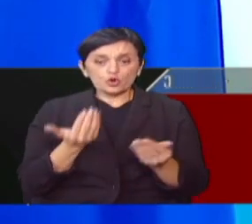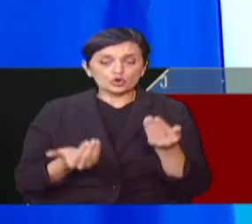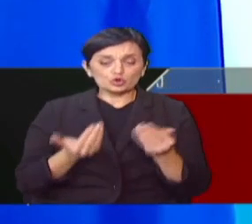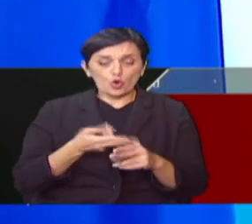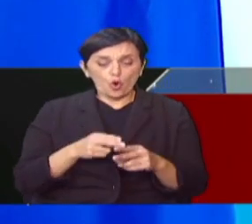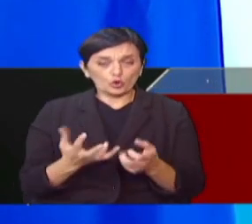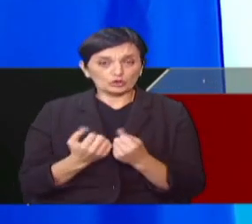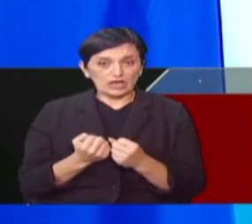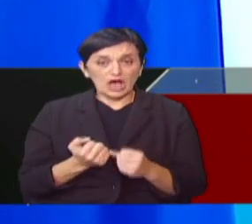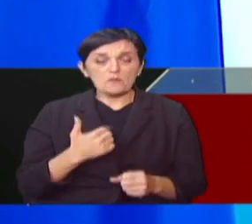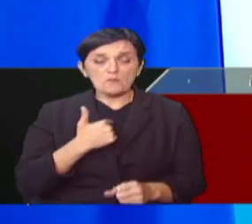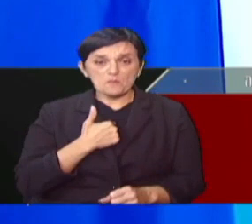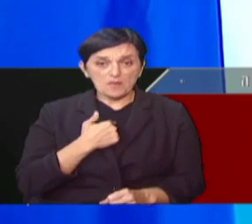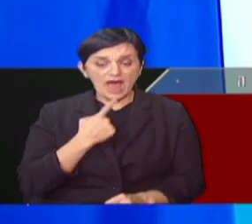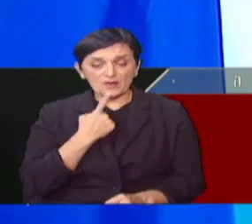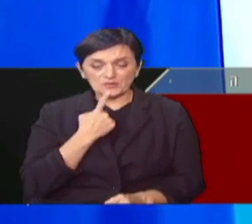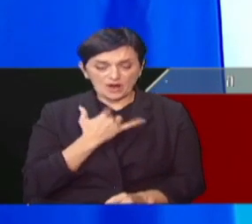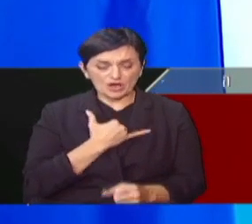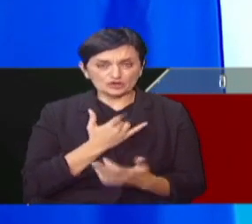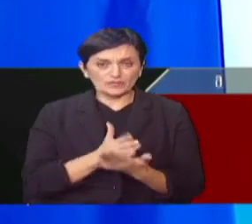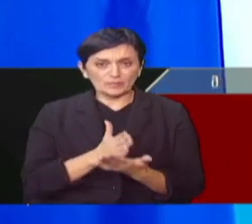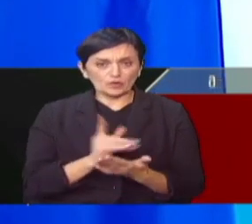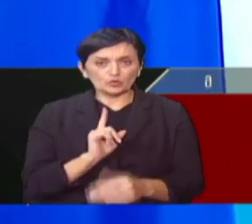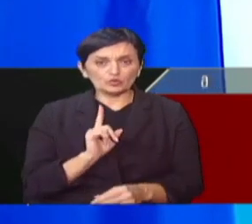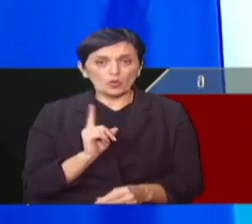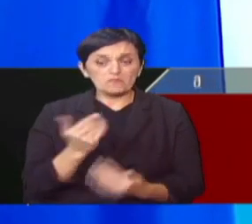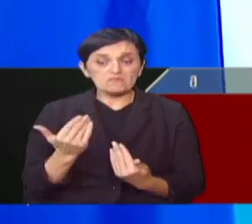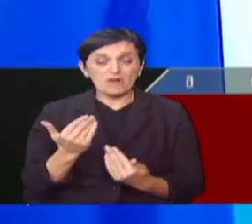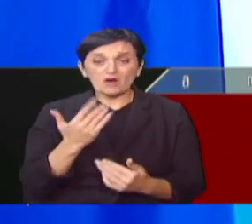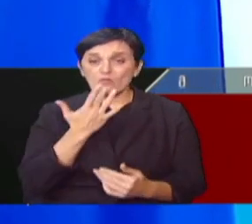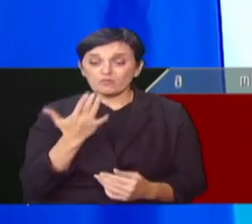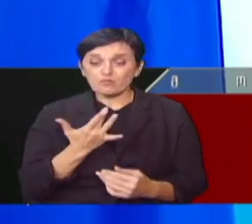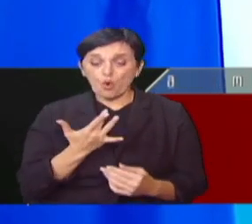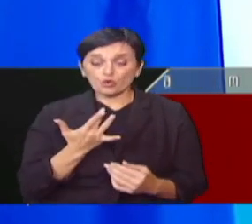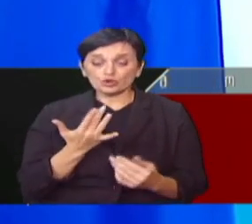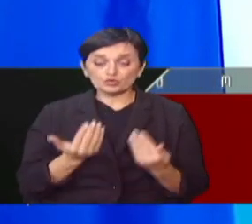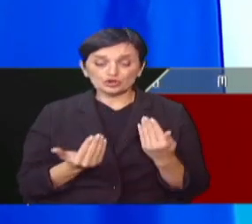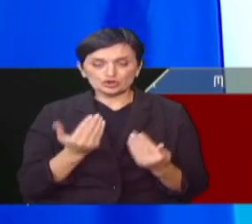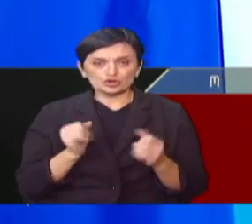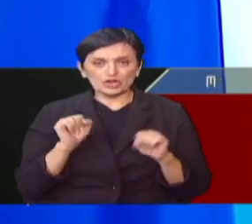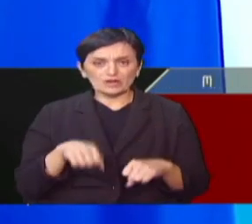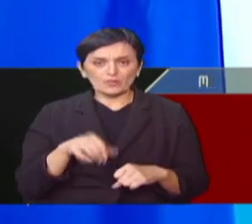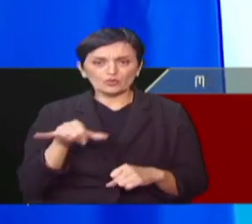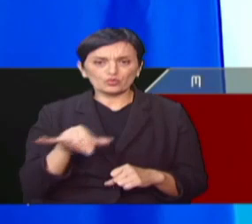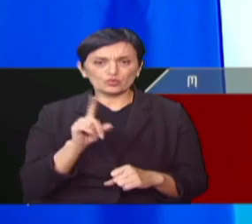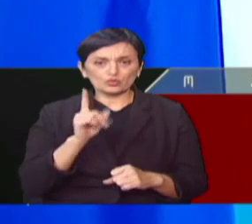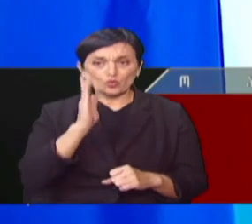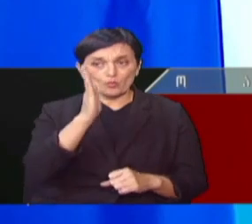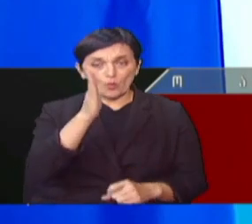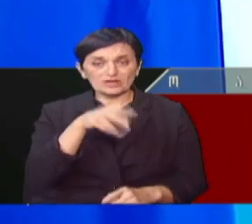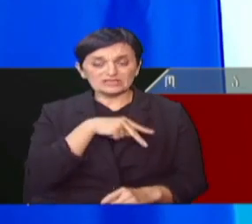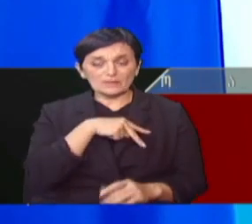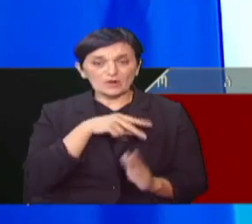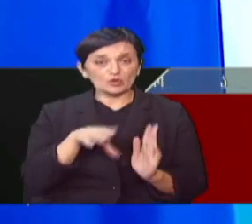სამით. Თუმცა მე ეჭვმეპარება, რომ მას ის პოლიტიკური წონა შეიძლება ჰქონდეს, რომ მომავალი